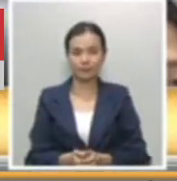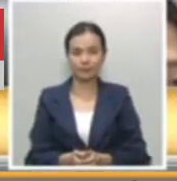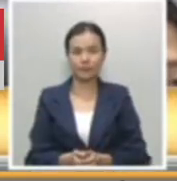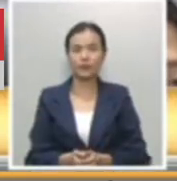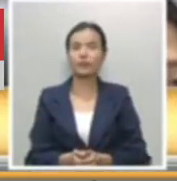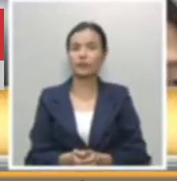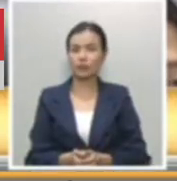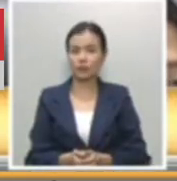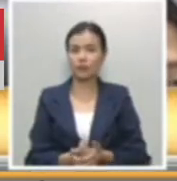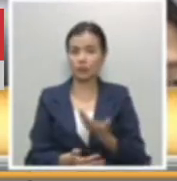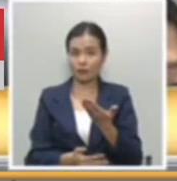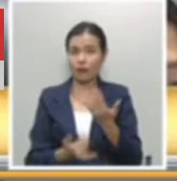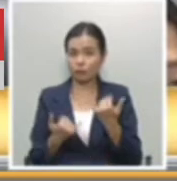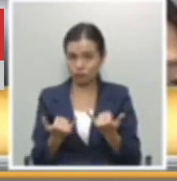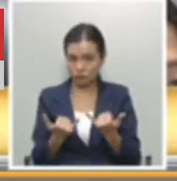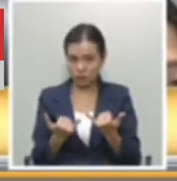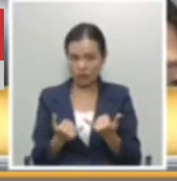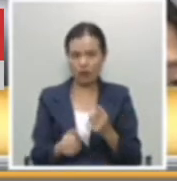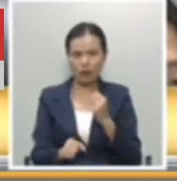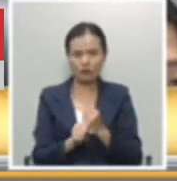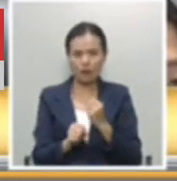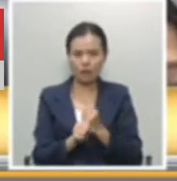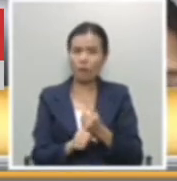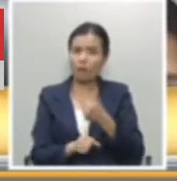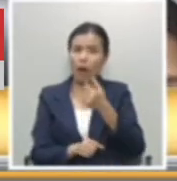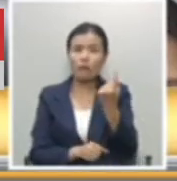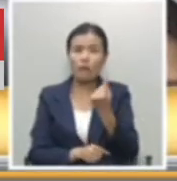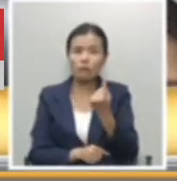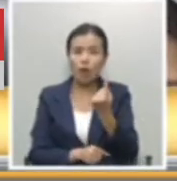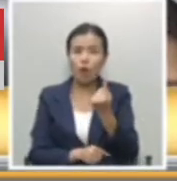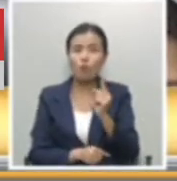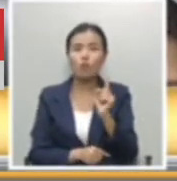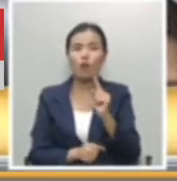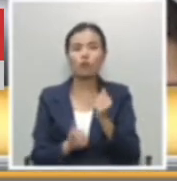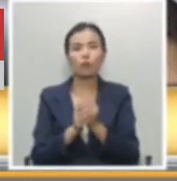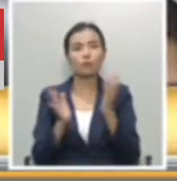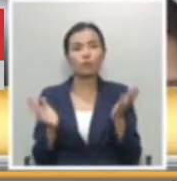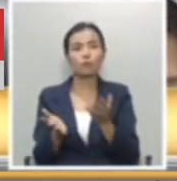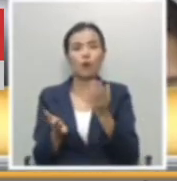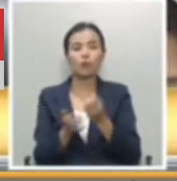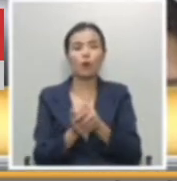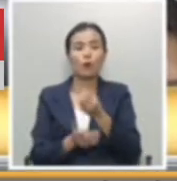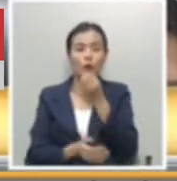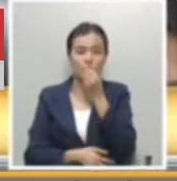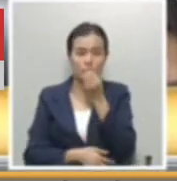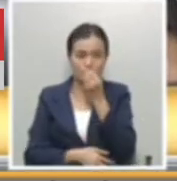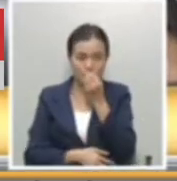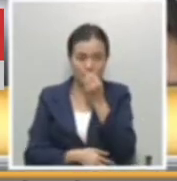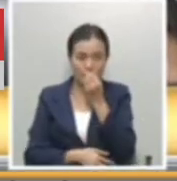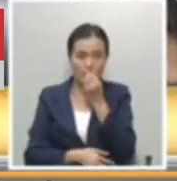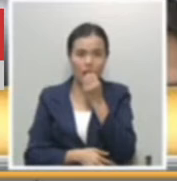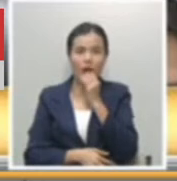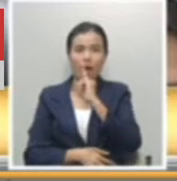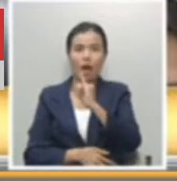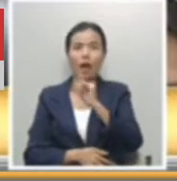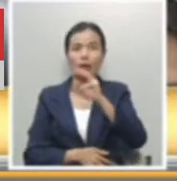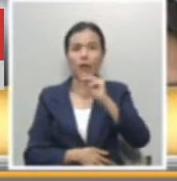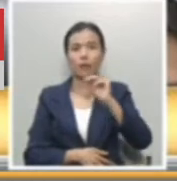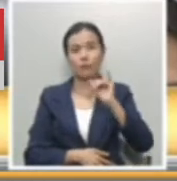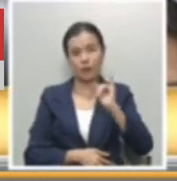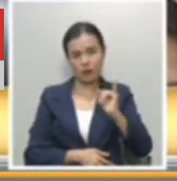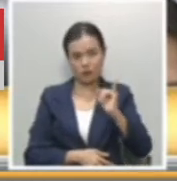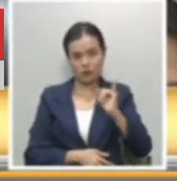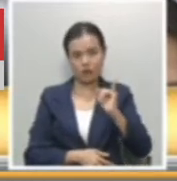การกระตุ้นเศรษฐกิจในขณะนี้ทำได้อย่างเดียวนะครับก็คือการกระตุ้นการบริโภคภายในหรือที่เราเรียกว่า domestic